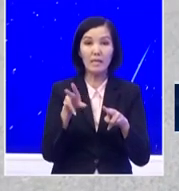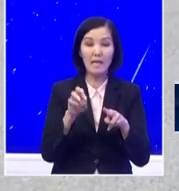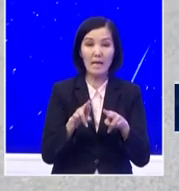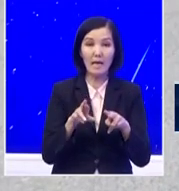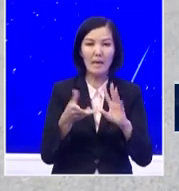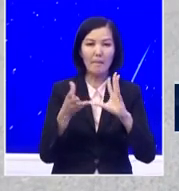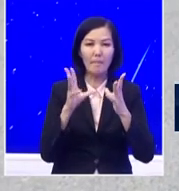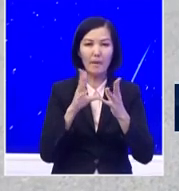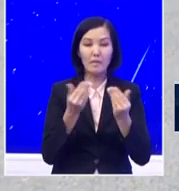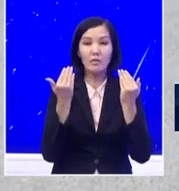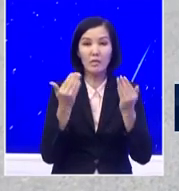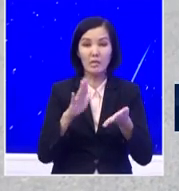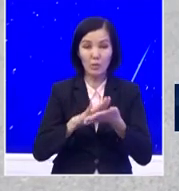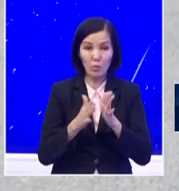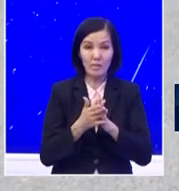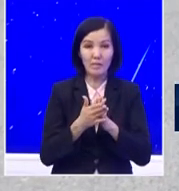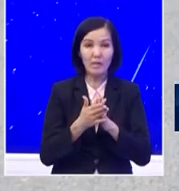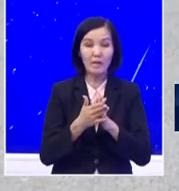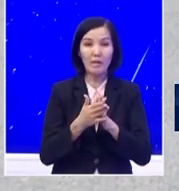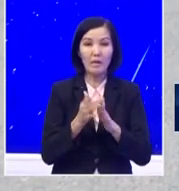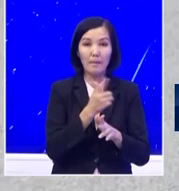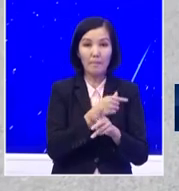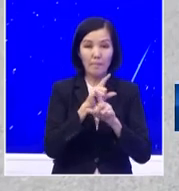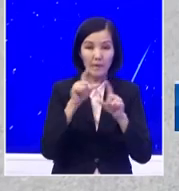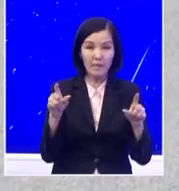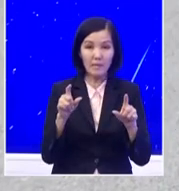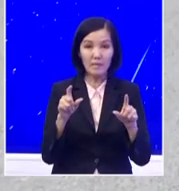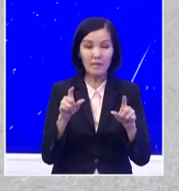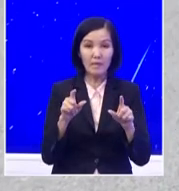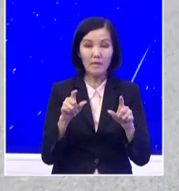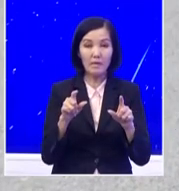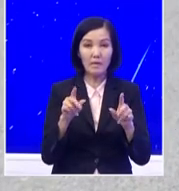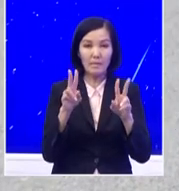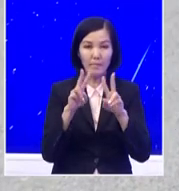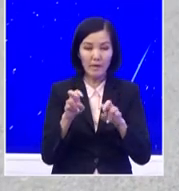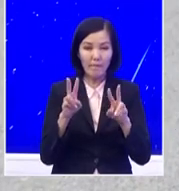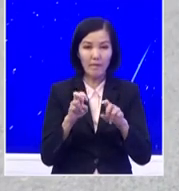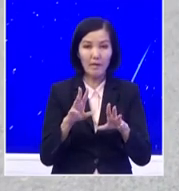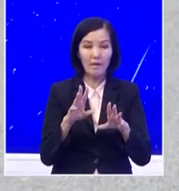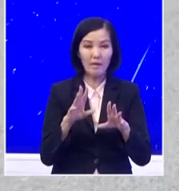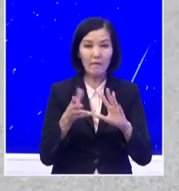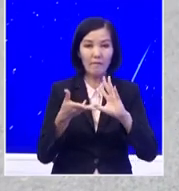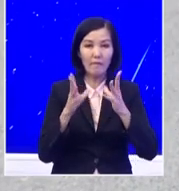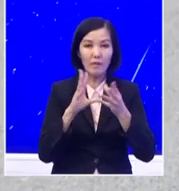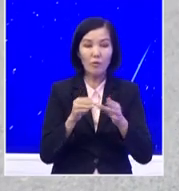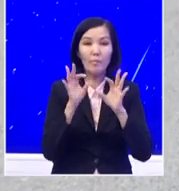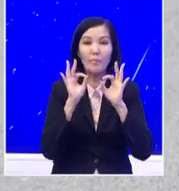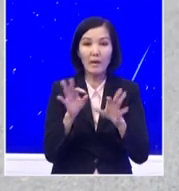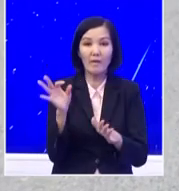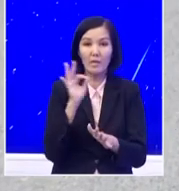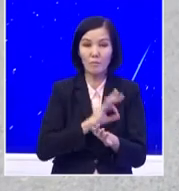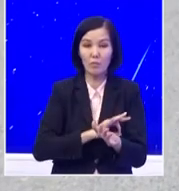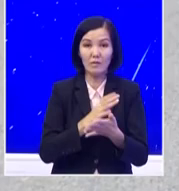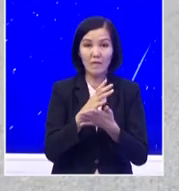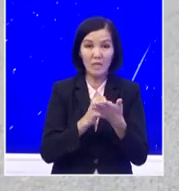видеть реальную картину происходящего. Этот мониторинг даст, знаете, правильное использование